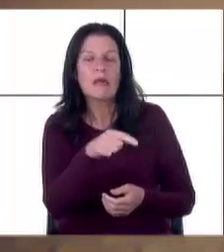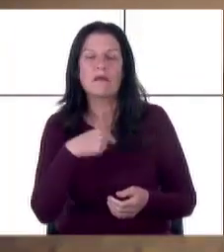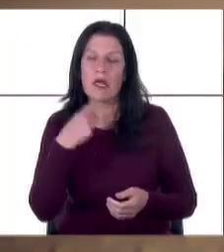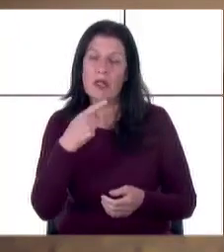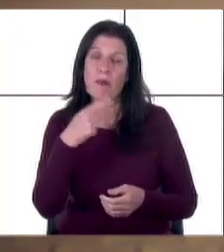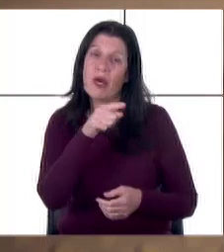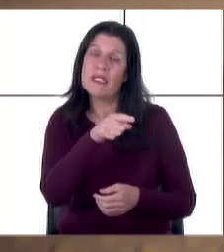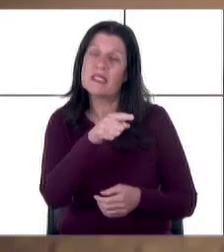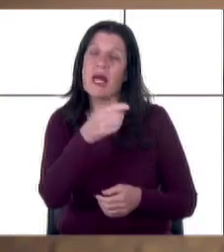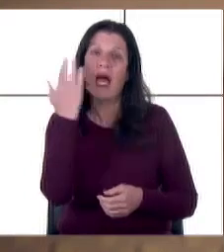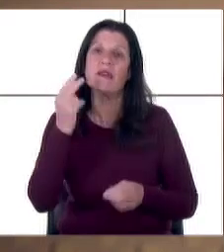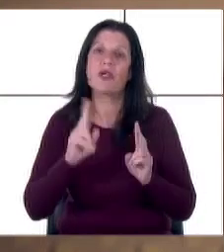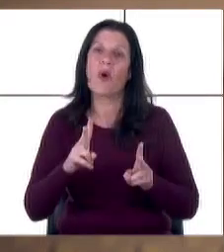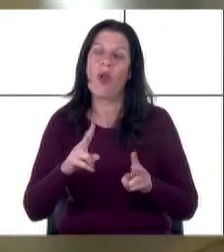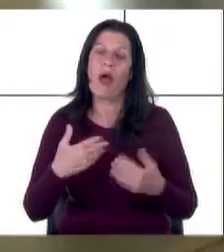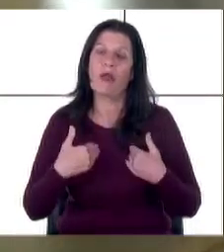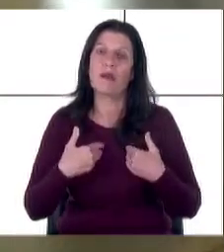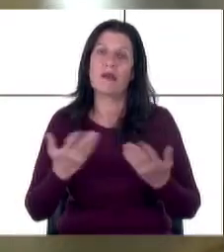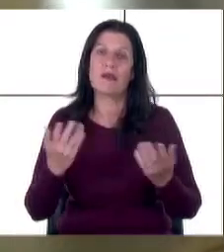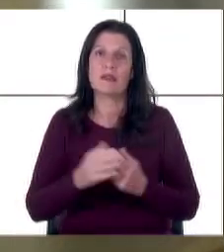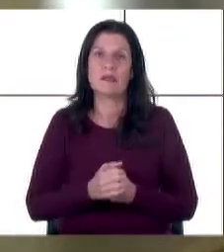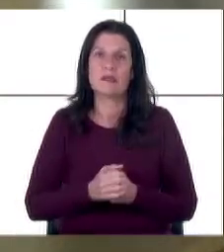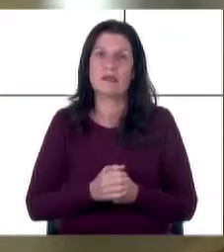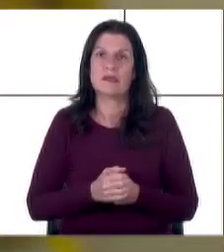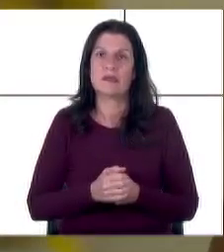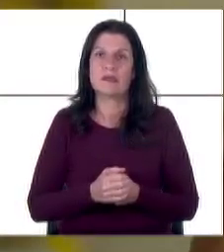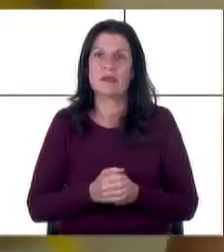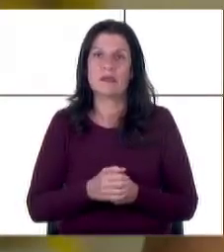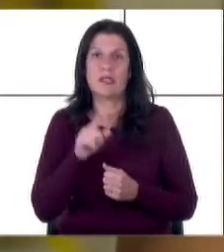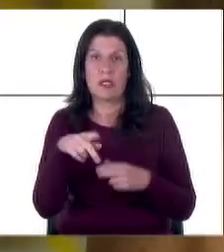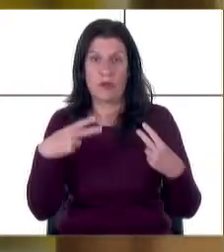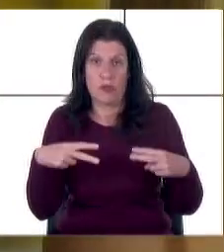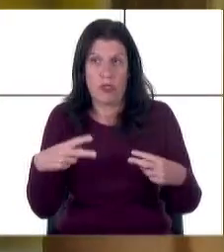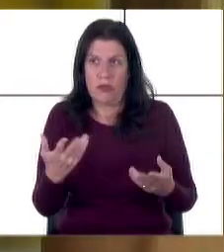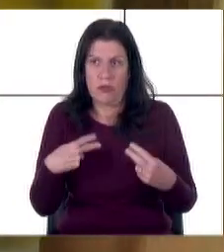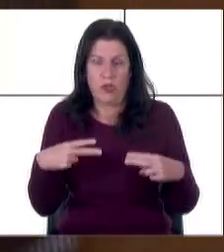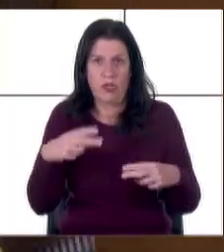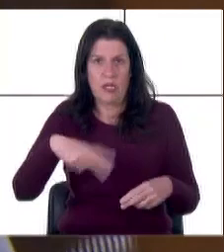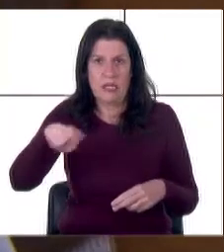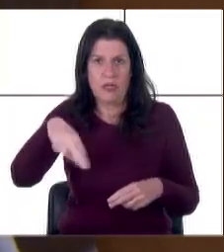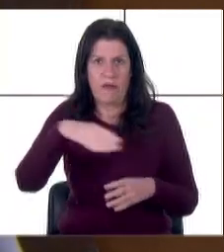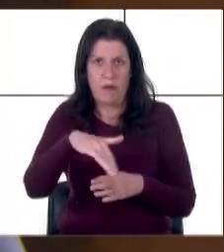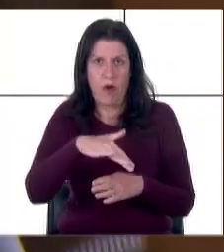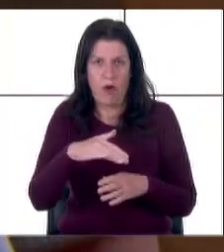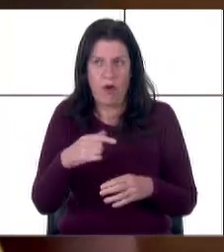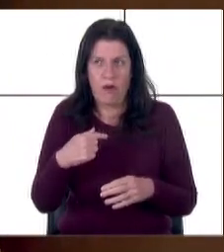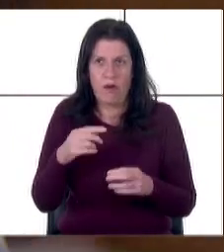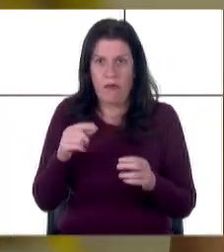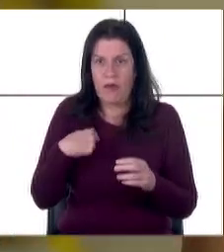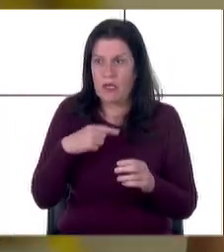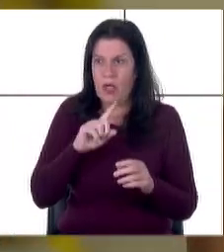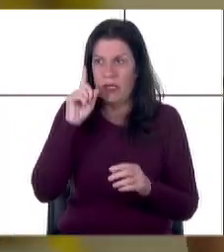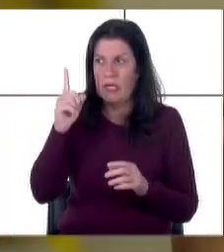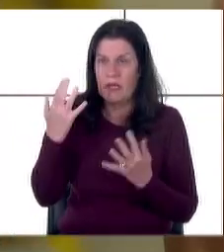סוגרת את הדלת של השירותים באותו יום מספיק חזק? כן. את חוששת להסתובב ברחוב, את לא יודעת מתי הוא יתפוס אותך, או איפה לצורך העניין.